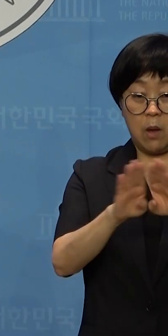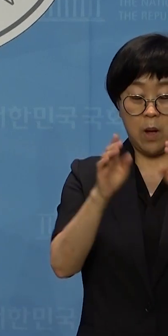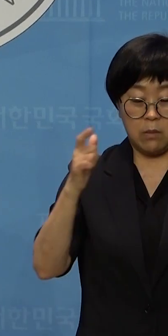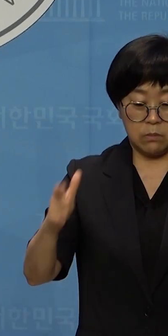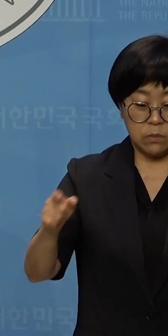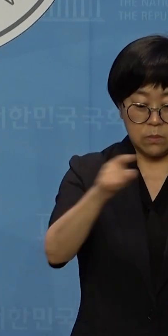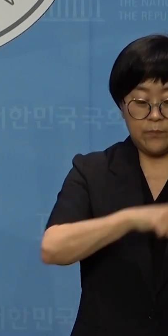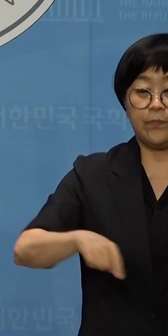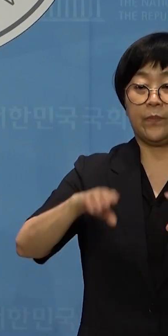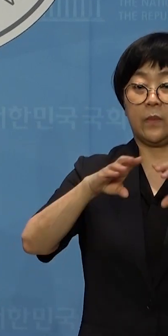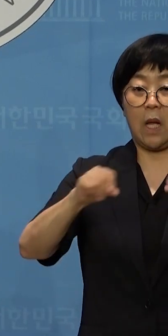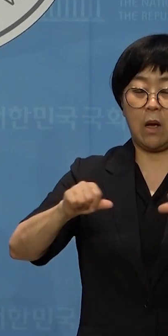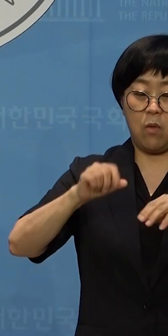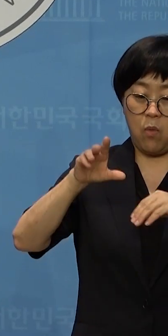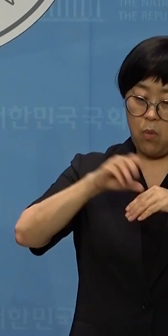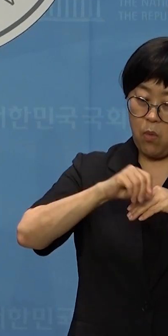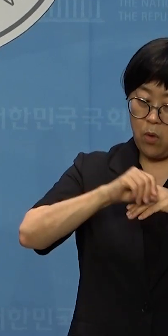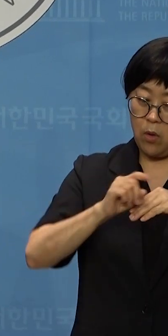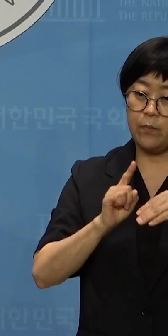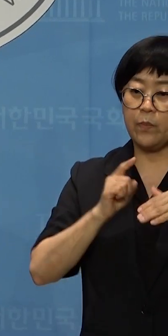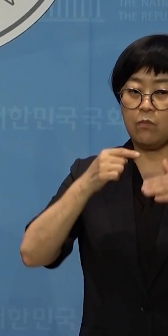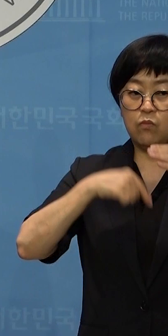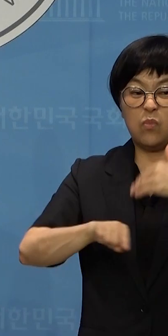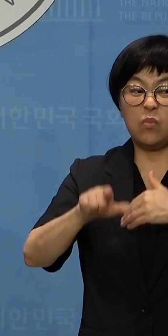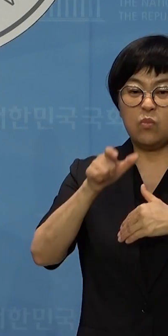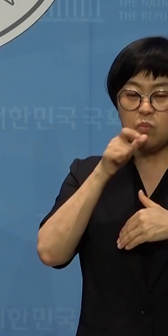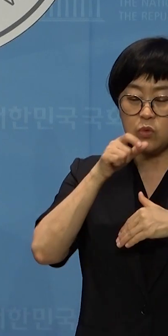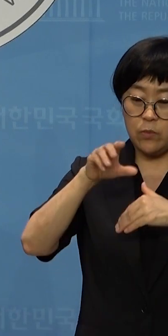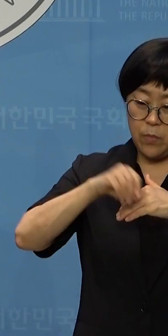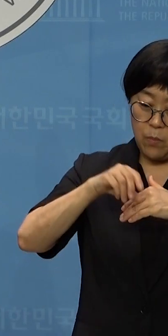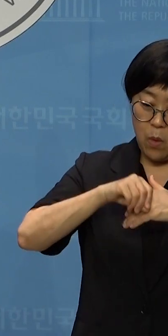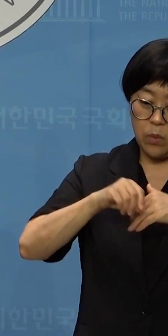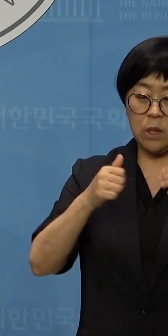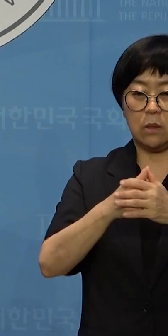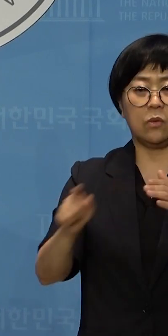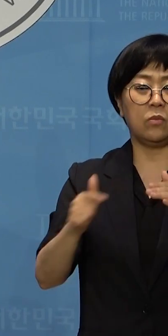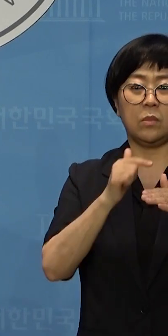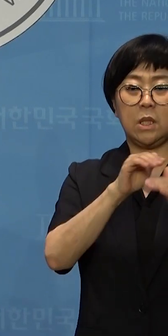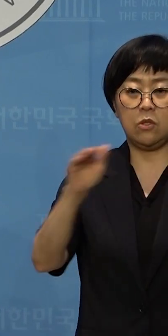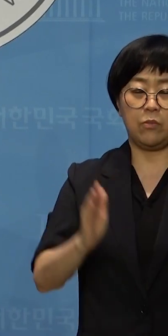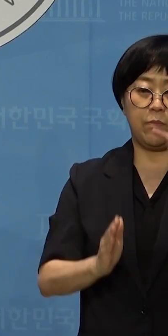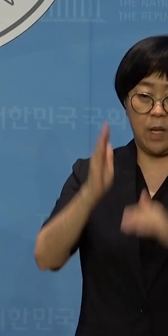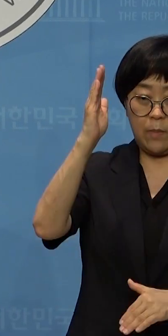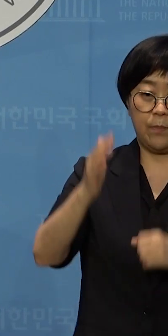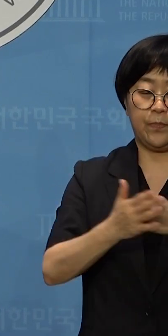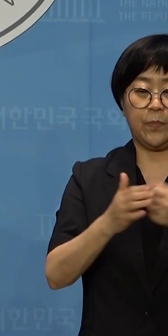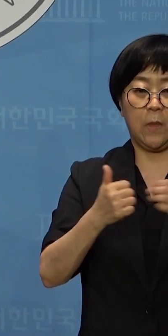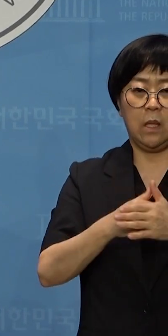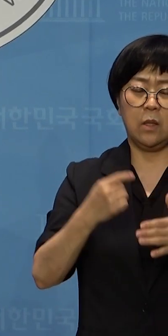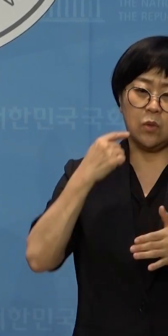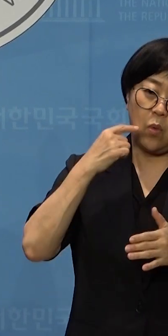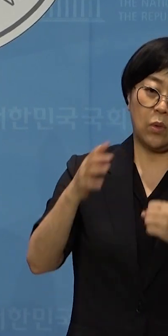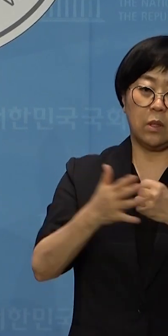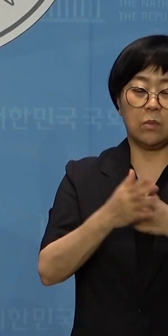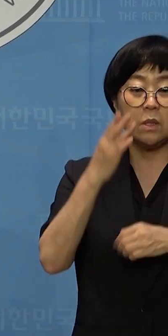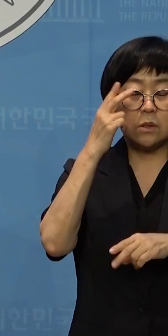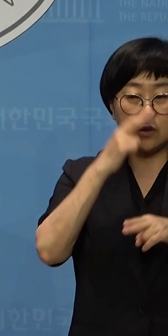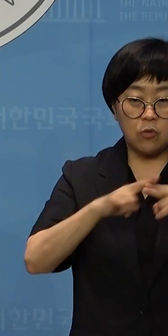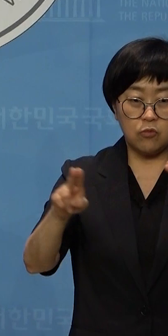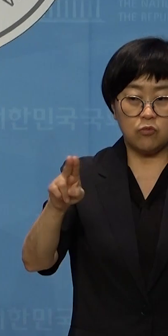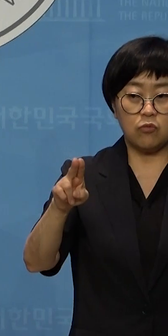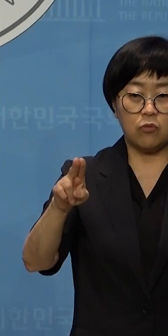개방구역의 토양오염 및 지하수 오염도가 공원 조성 기준치를 넘었습니다. 또한 유리오염 물질인 석유